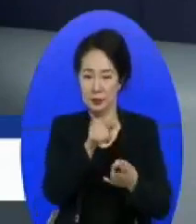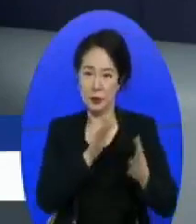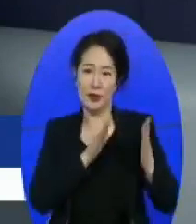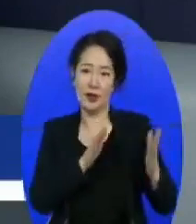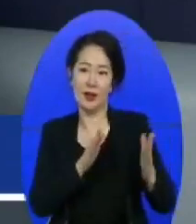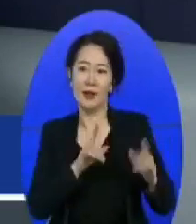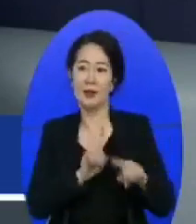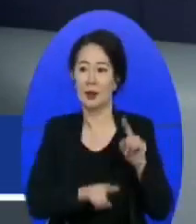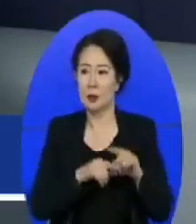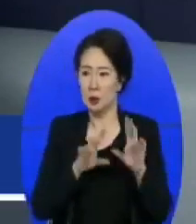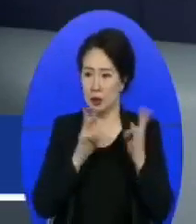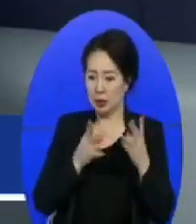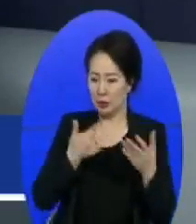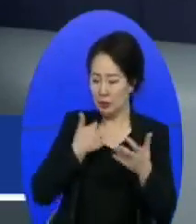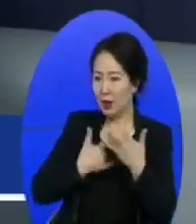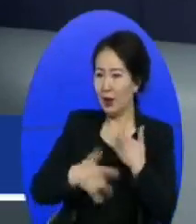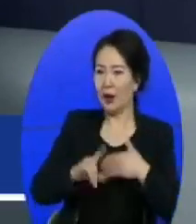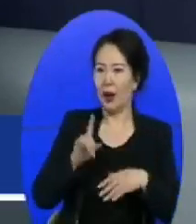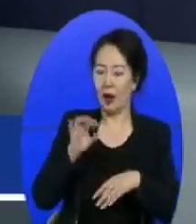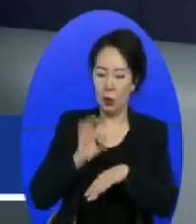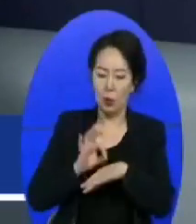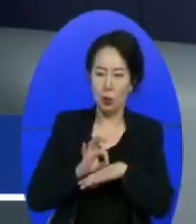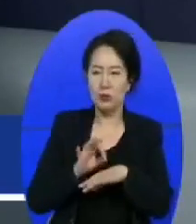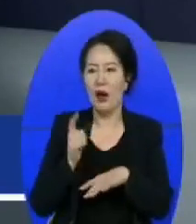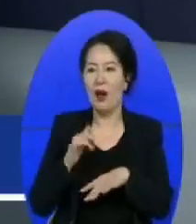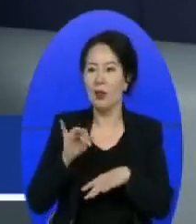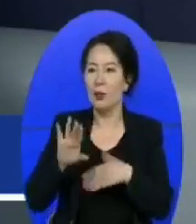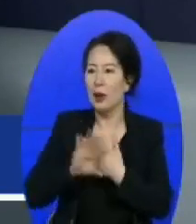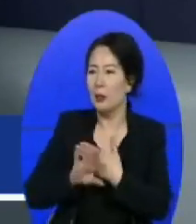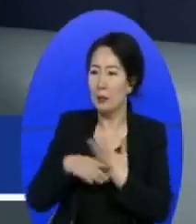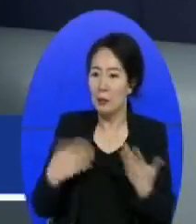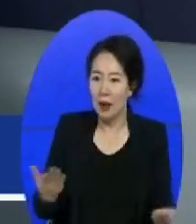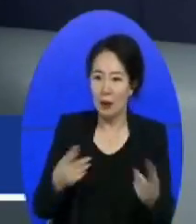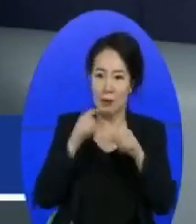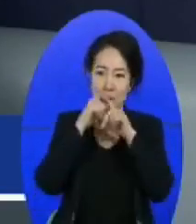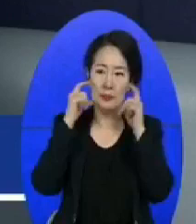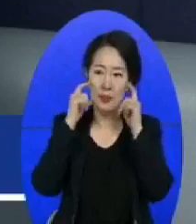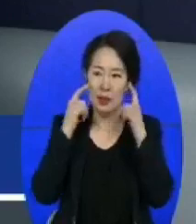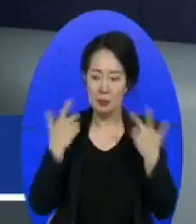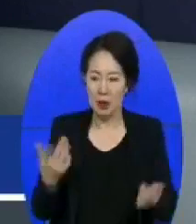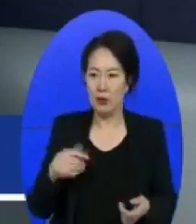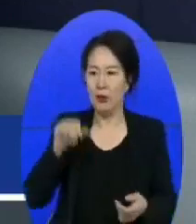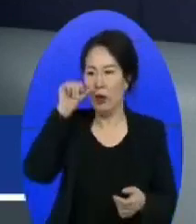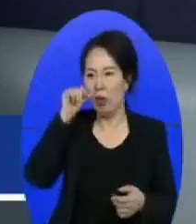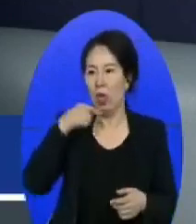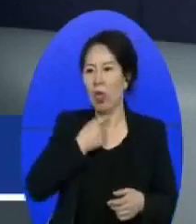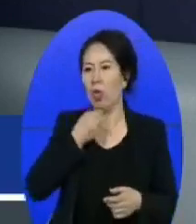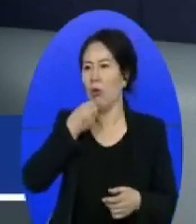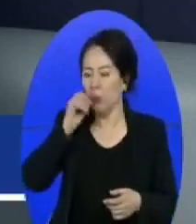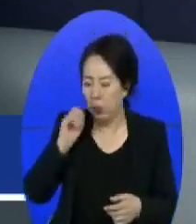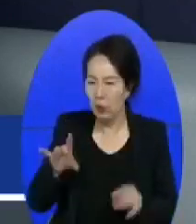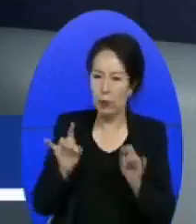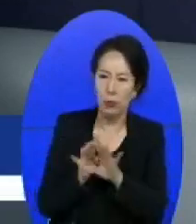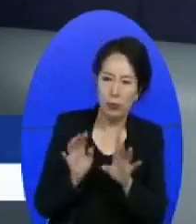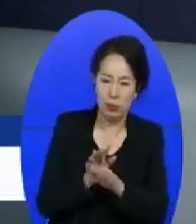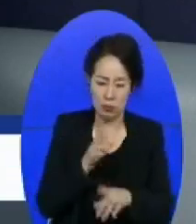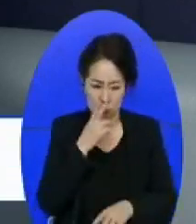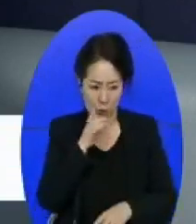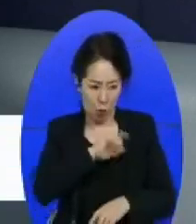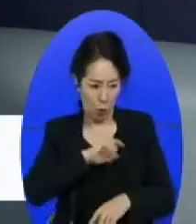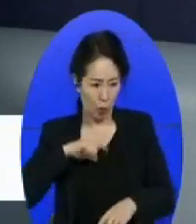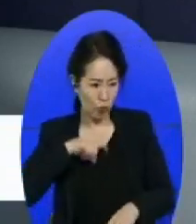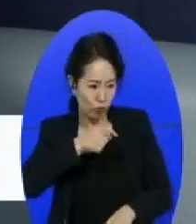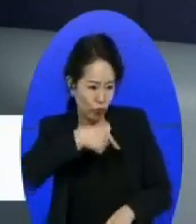одоо нийгэмд гараад халдвар хяналтаа хийхгүй, маска зүүхгүй тийм ээ, нус цэрэг ил хаягч гэдэг юм уу, ийм байдлаас бол шууд хувь хүнтэй